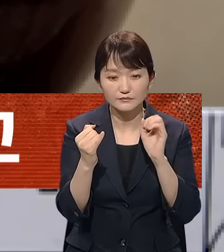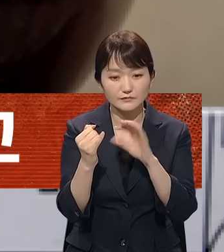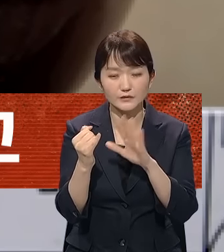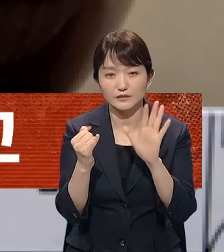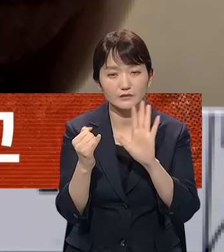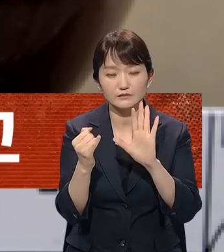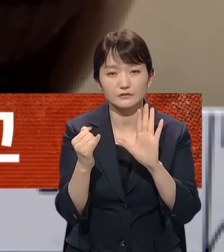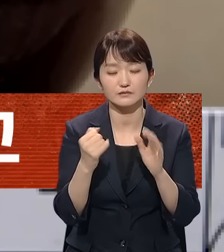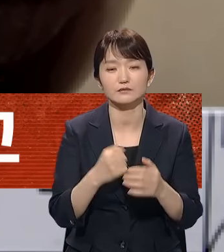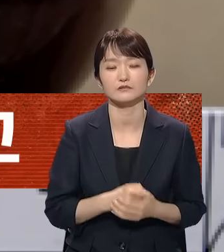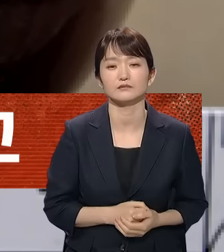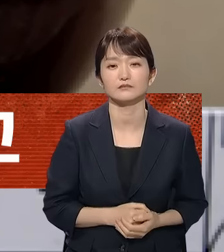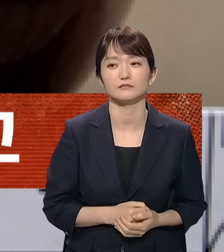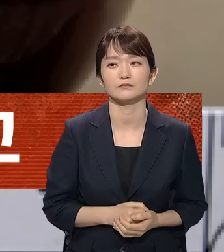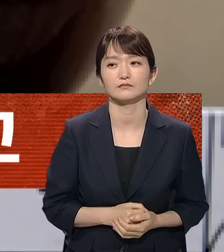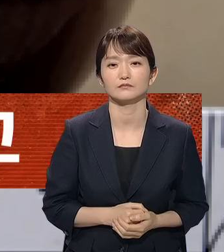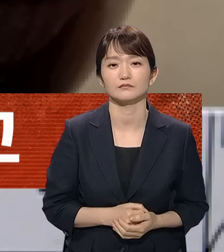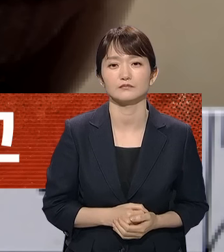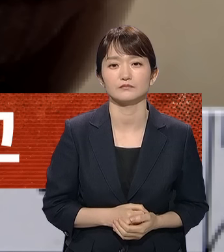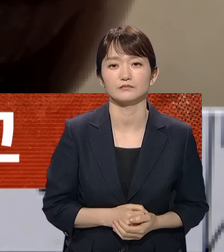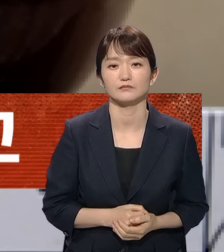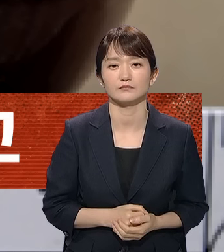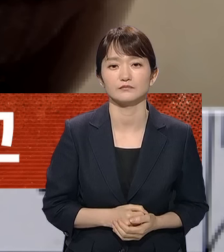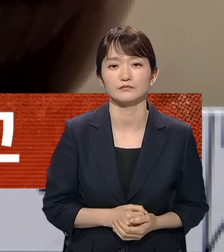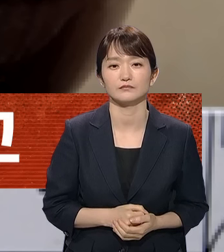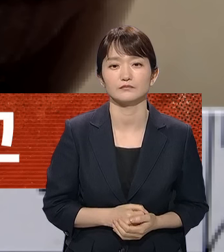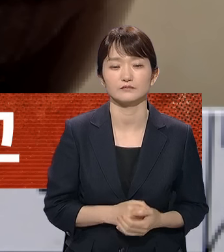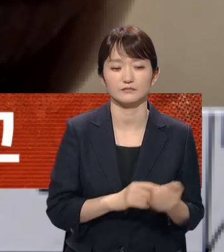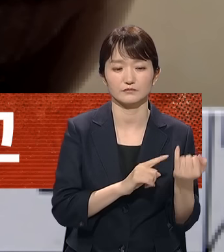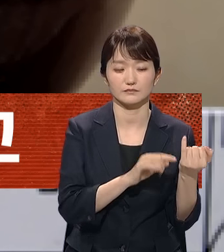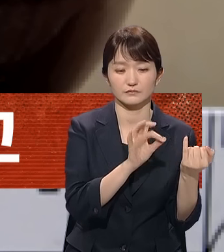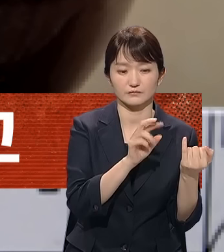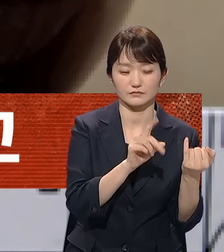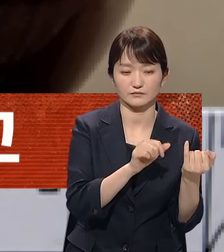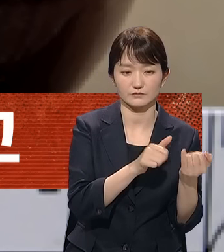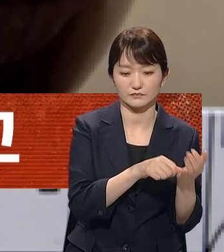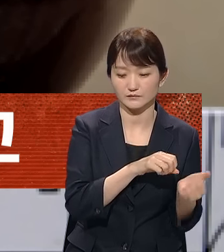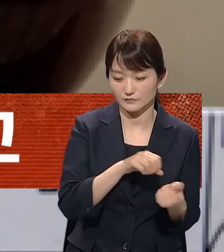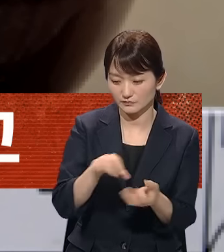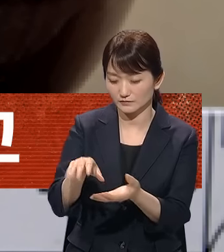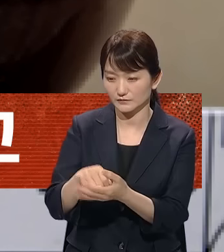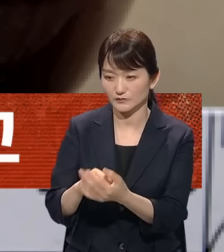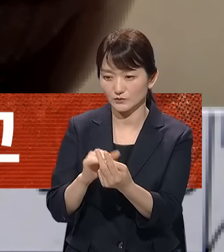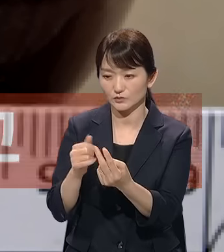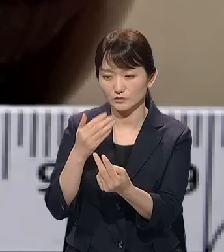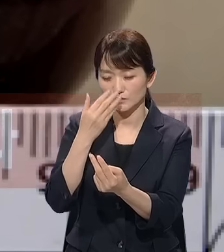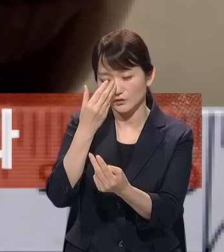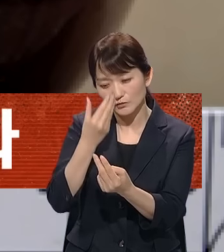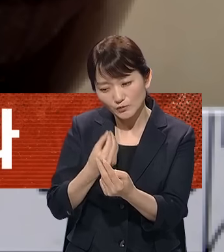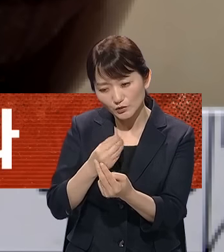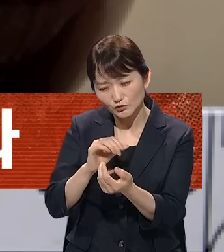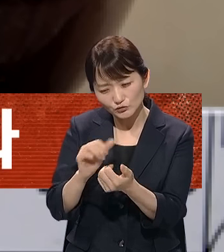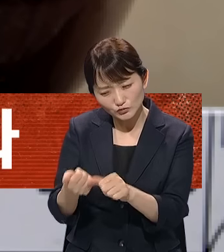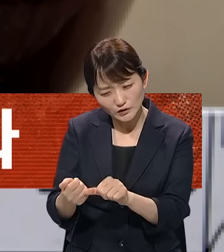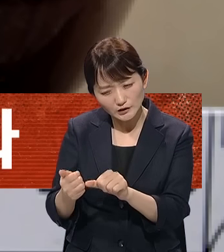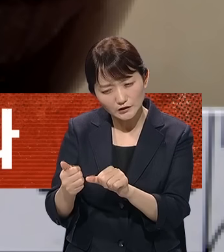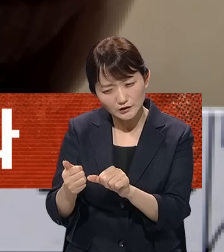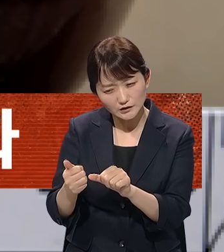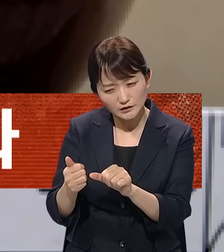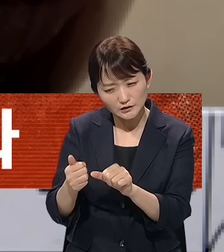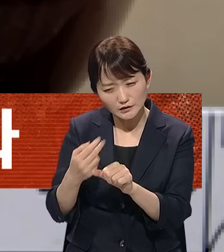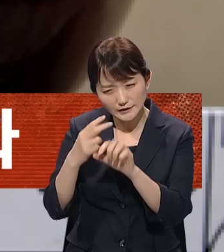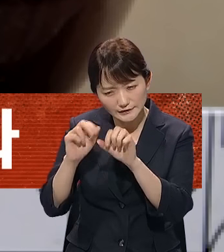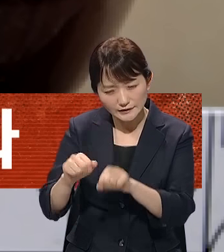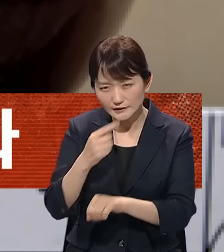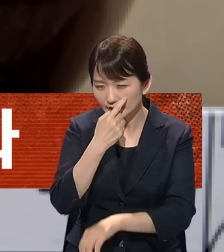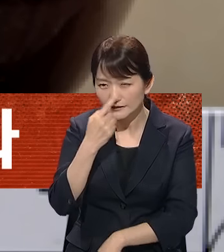겁니다 그게 뭐냐면 알고 보니까 양씨가 일단 저렇게 보내 놓고 먹고이 두 사람들이 죽었나 안 죽었나 그걸 확인하려고 전화를